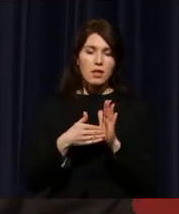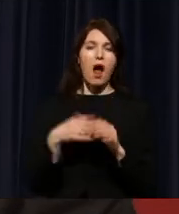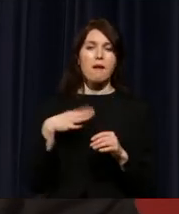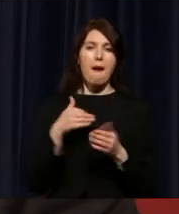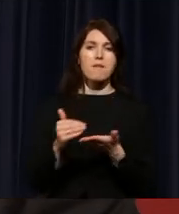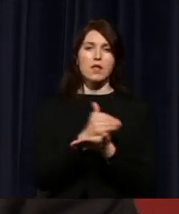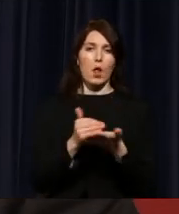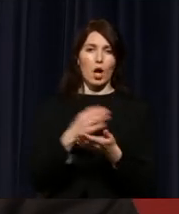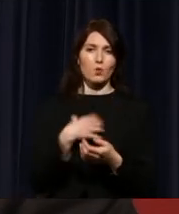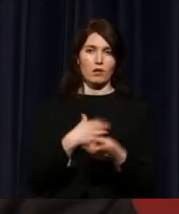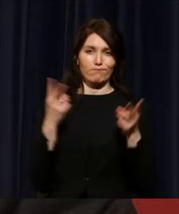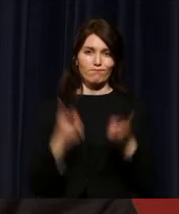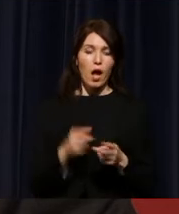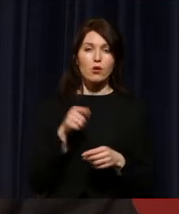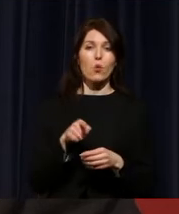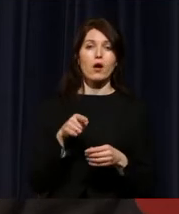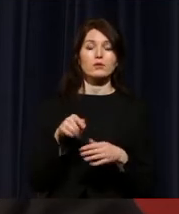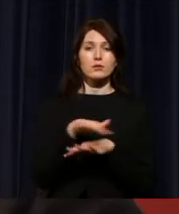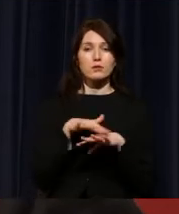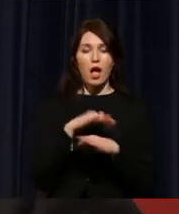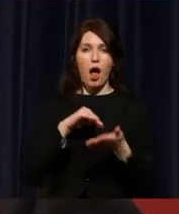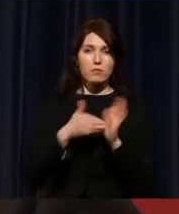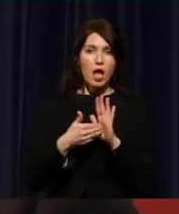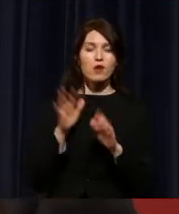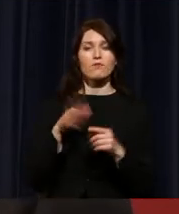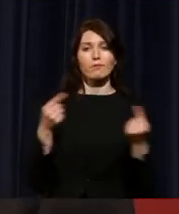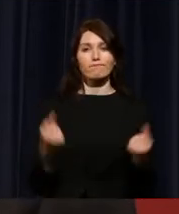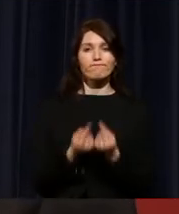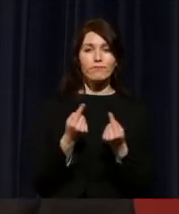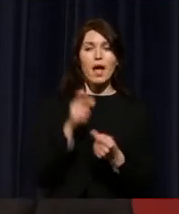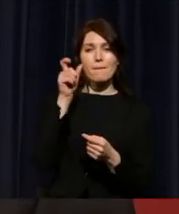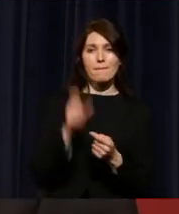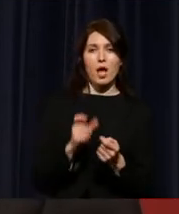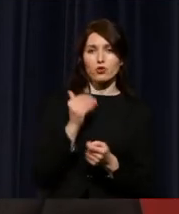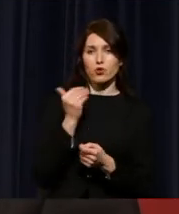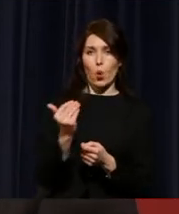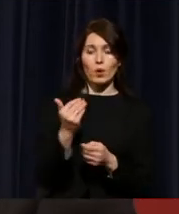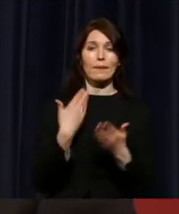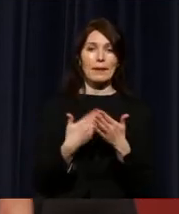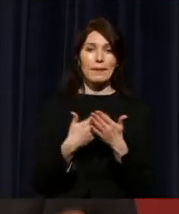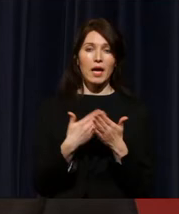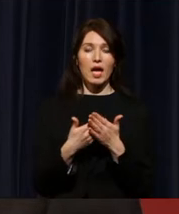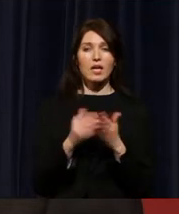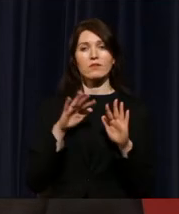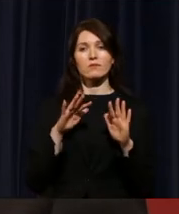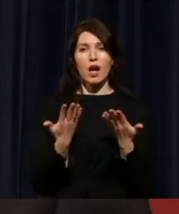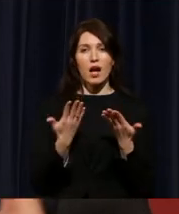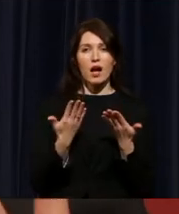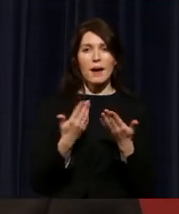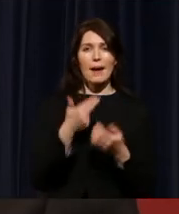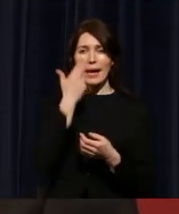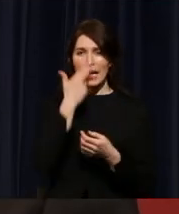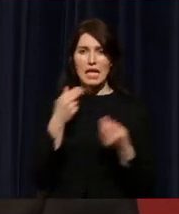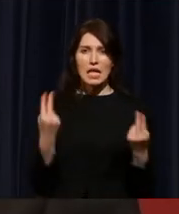atkārtojās. Un šos sociālos apstākļus var vairāk asociēt uz personu. Tātad, piemēram, kaut kādas vai nu